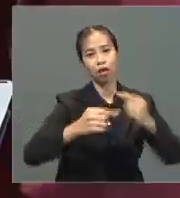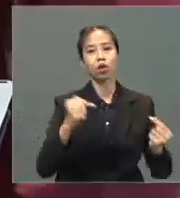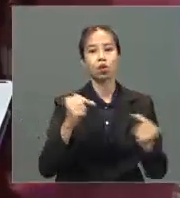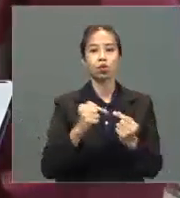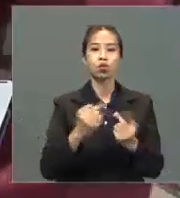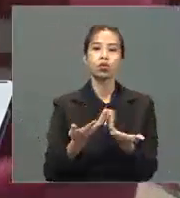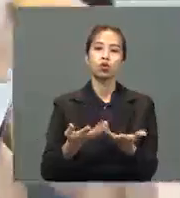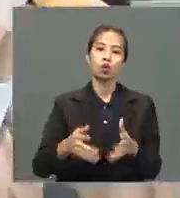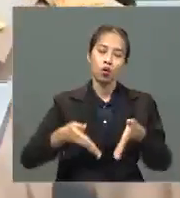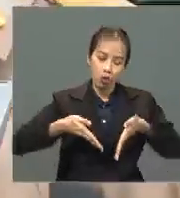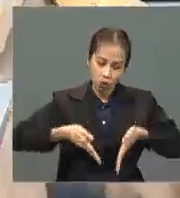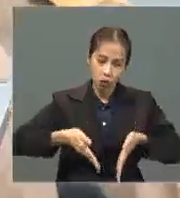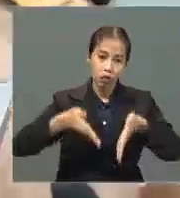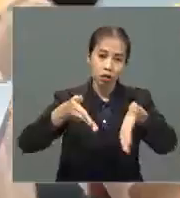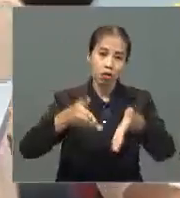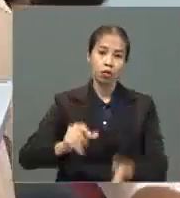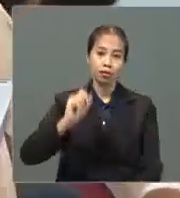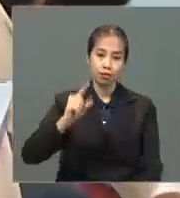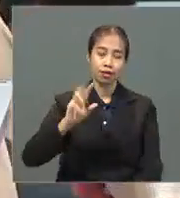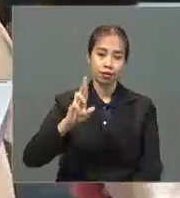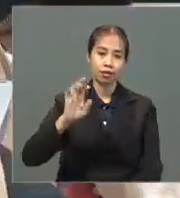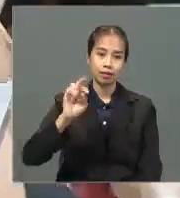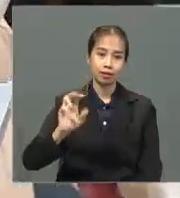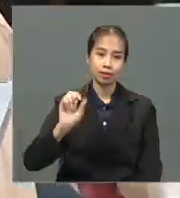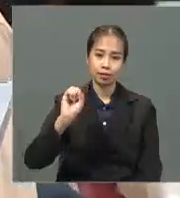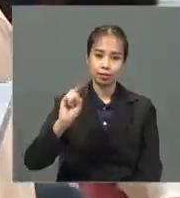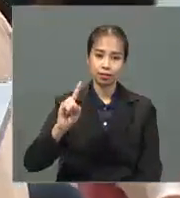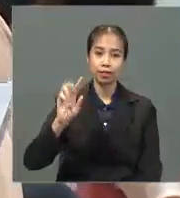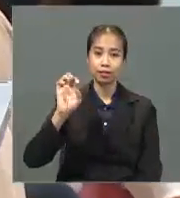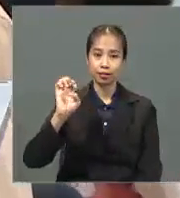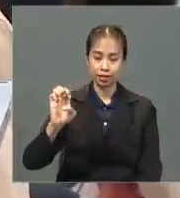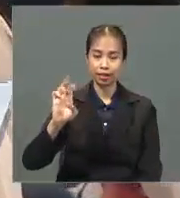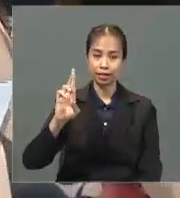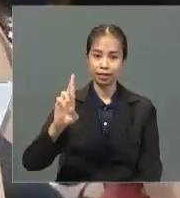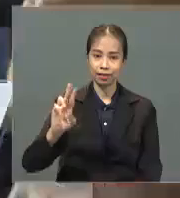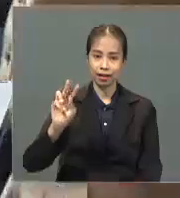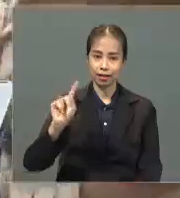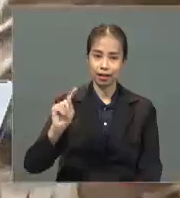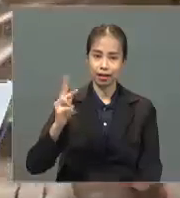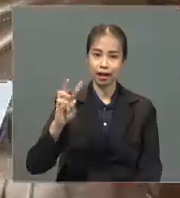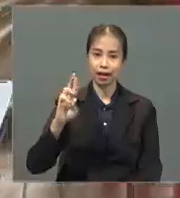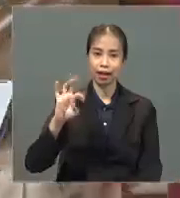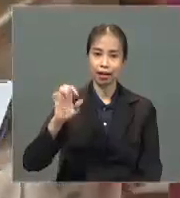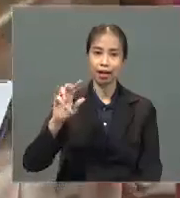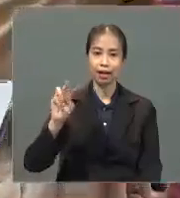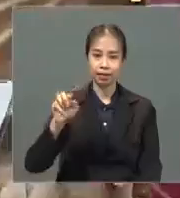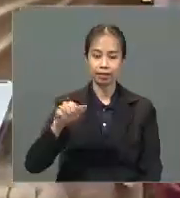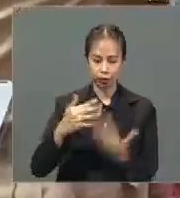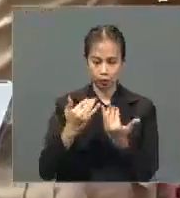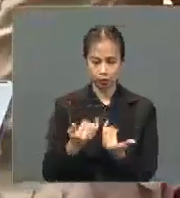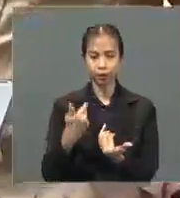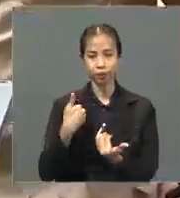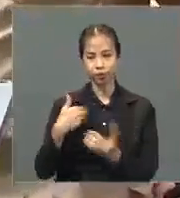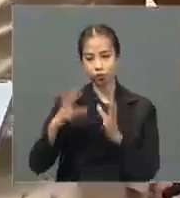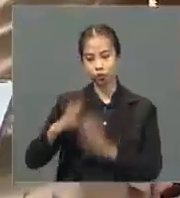ศรีนครินทร์แขวงหนองบอนเขตประเวศกรุงเทพมหานครถล่มลงมานะคะนายนภดลฉายปัญญาผู้อำนวยการสำนักงานควบคุมอาคาร